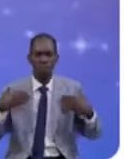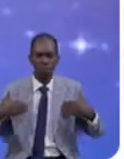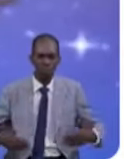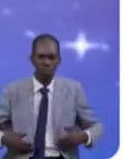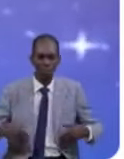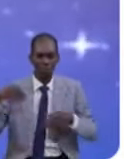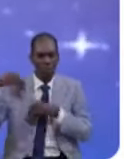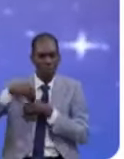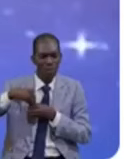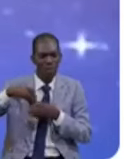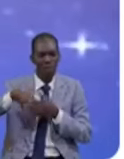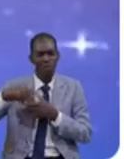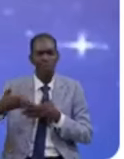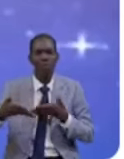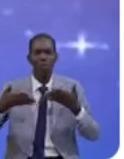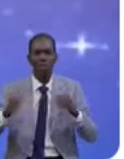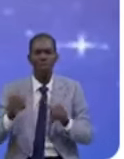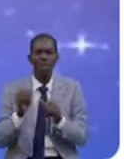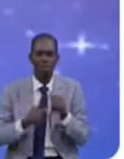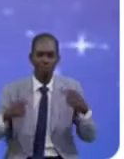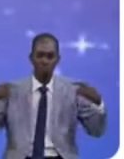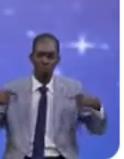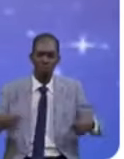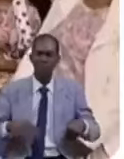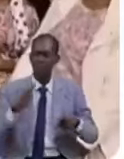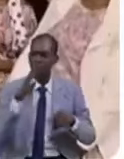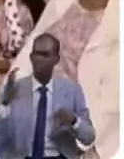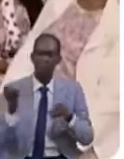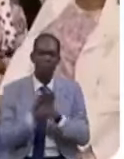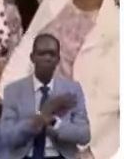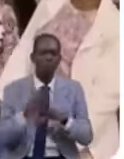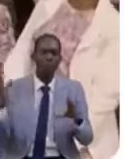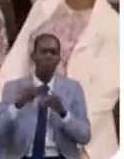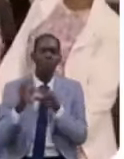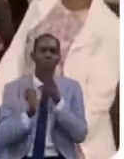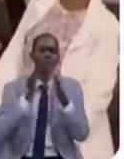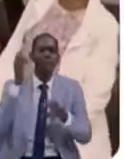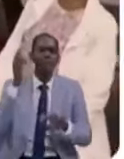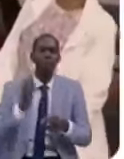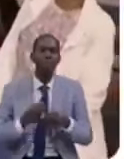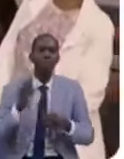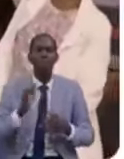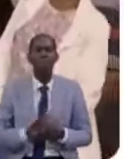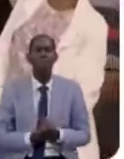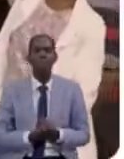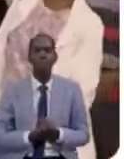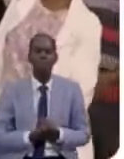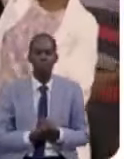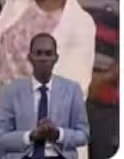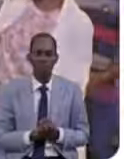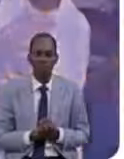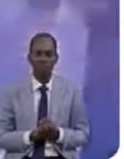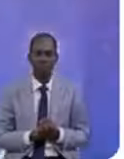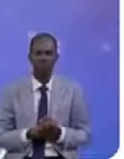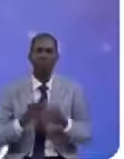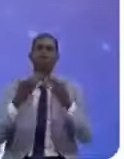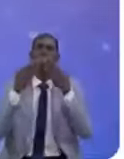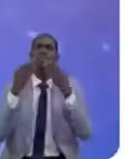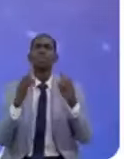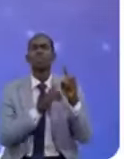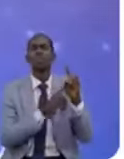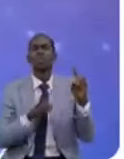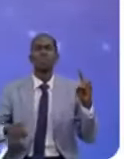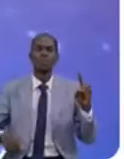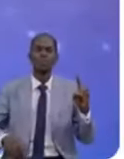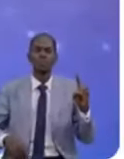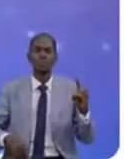externe que toute affliction soit Ôé au nom de Jésus merci Seigneur